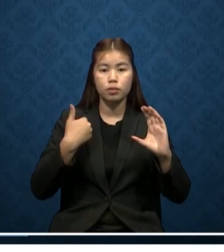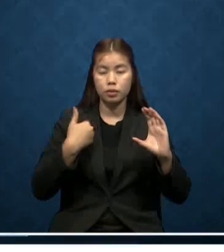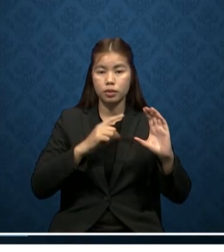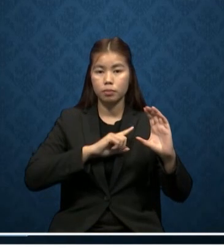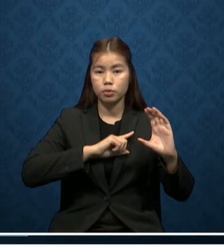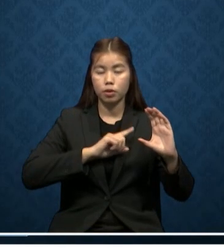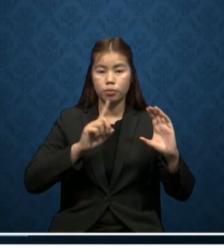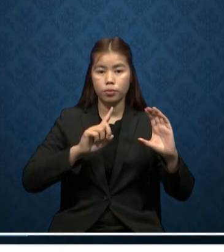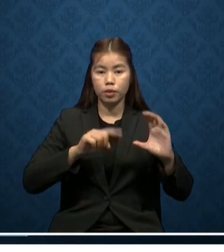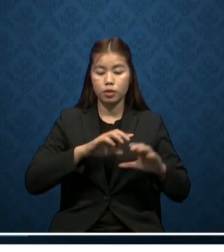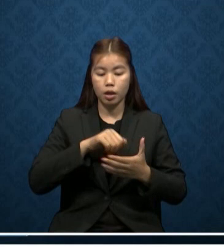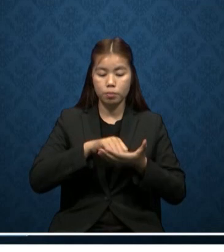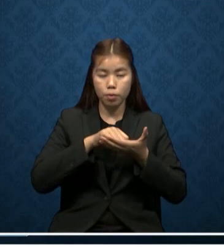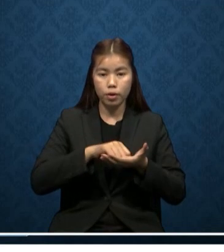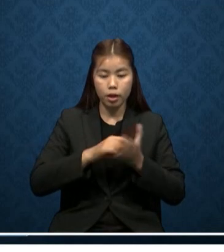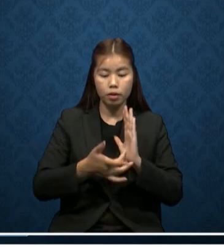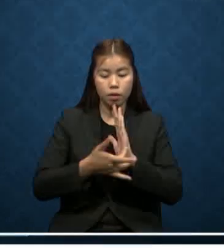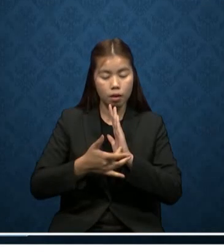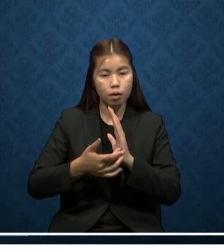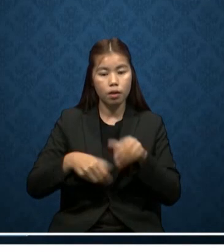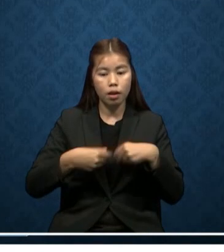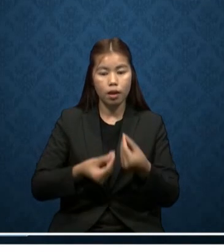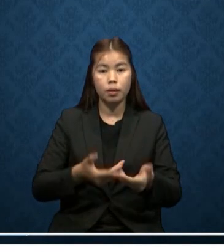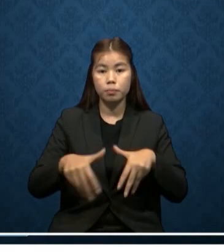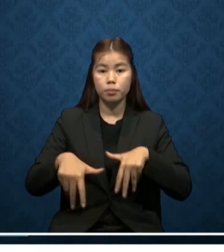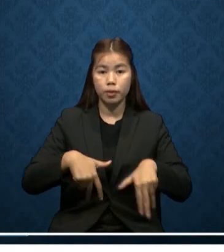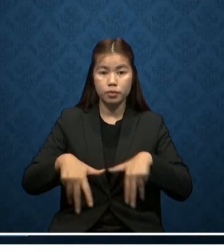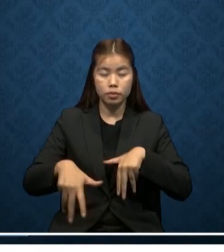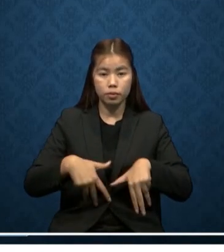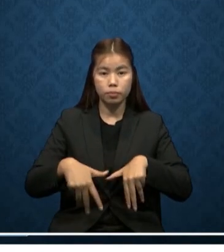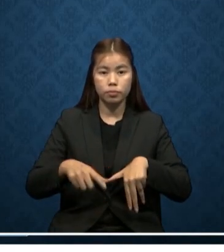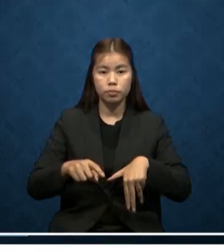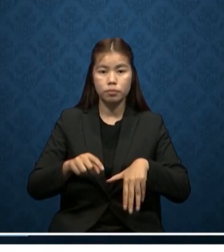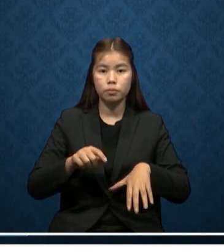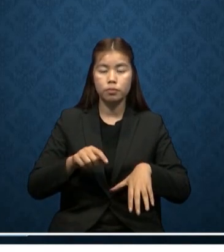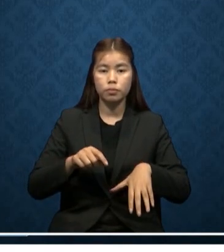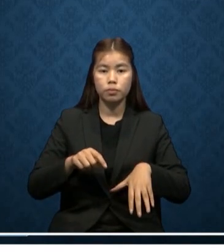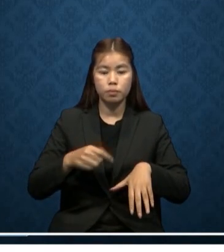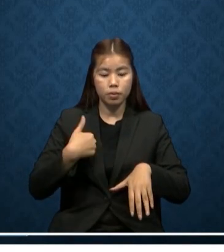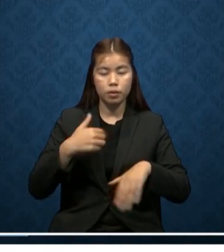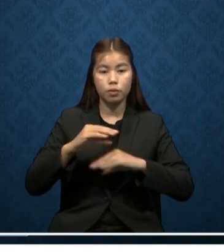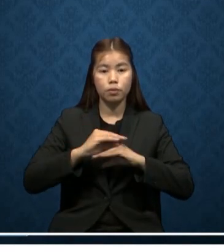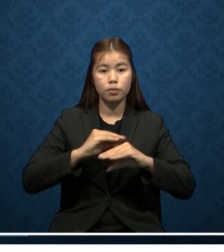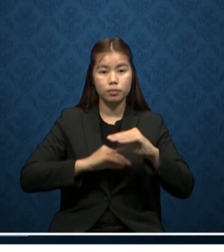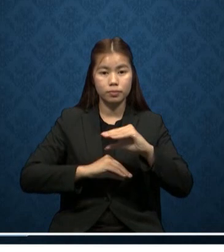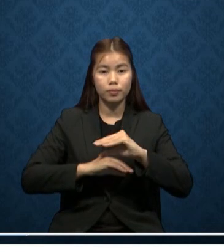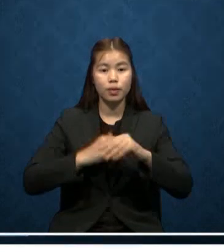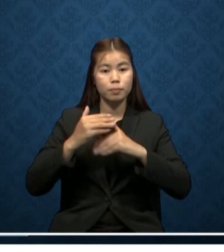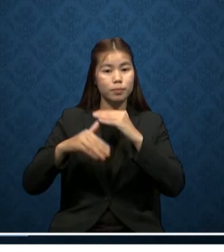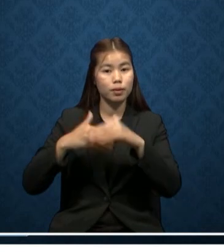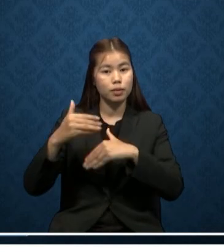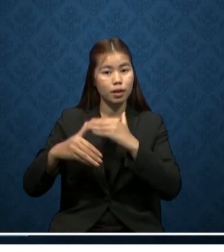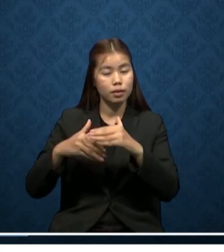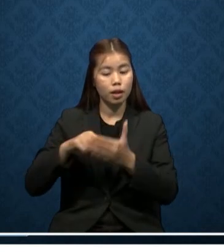ในการให้บริการดิจิตอลแก่ประชาชนนะครับโดยอยู่ที่มันมีโครงการพัฒนาการ